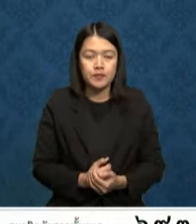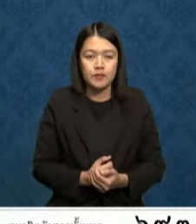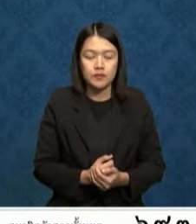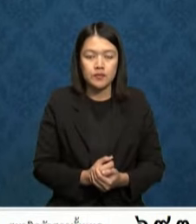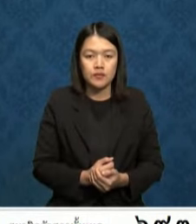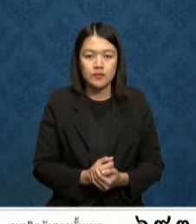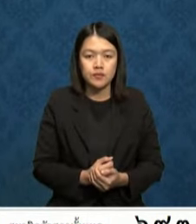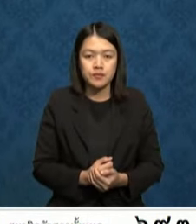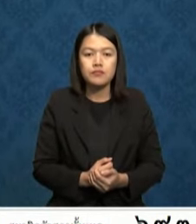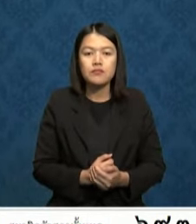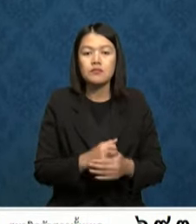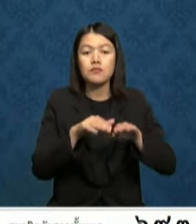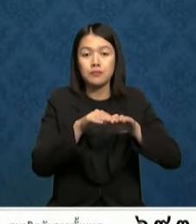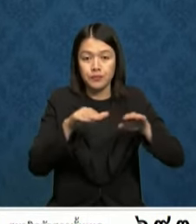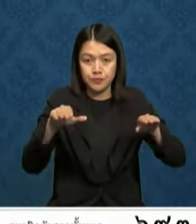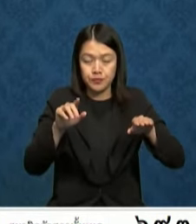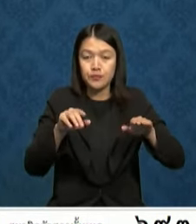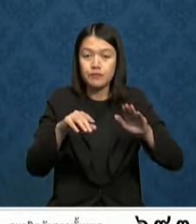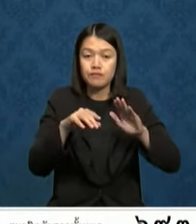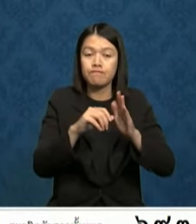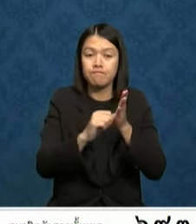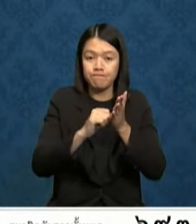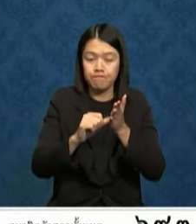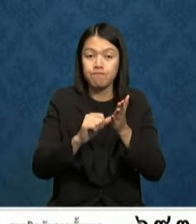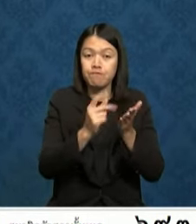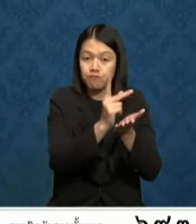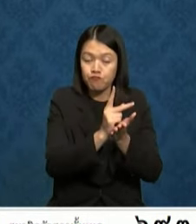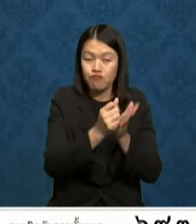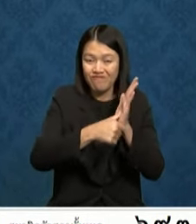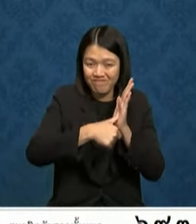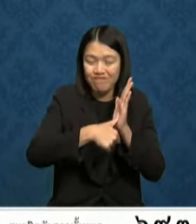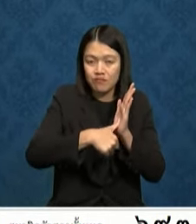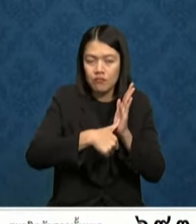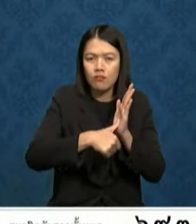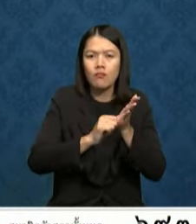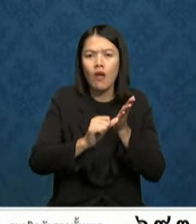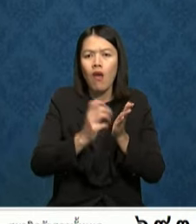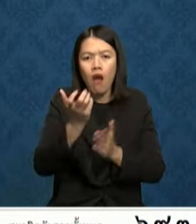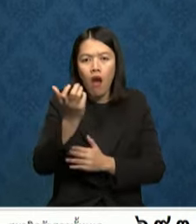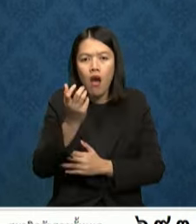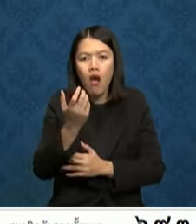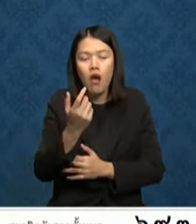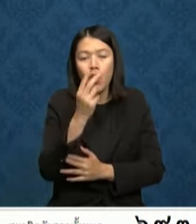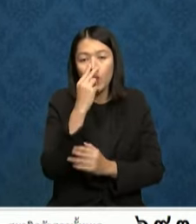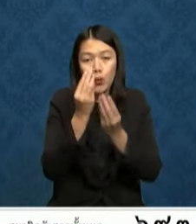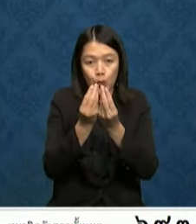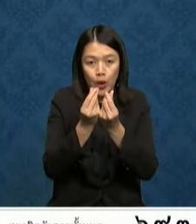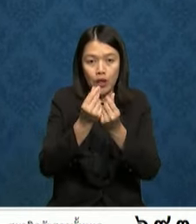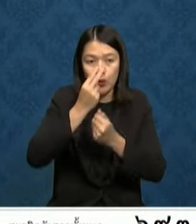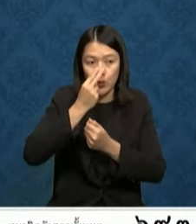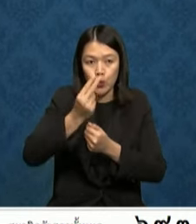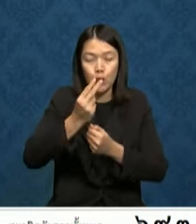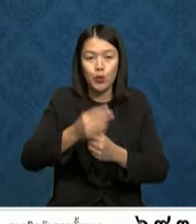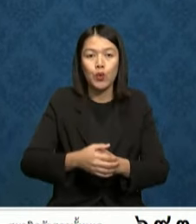มาตรการสั้นๆผมก็คงไม่พูดมากแล้วครับเรื่องการแก้หนี้ท่านเห็นว่าแก้นี้ไม่ได้สักทีแต่ผมอยากจะให้ตัวเลขสัก2-3ตัวนะ